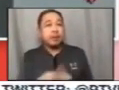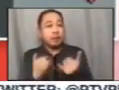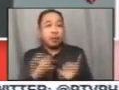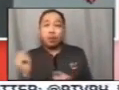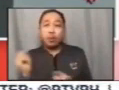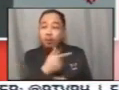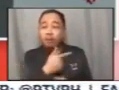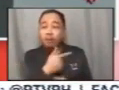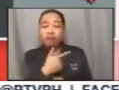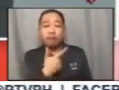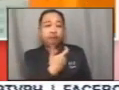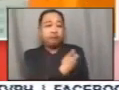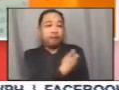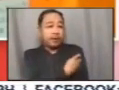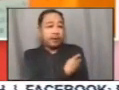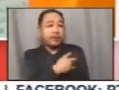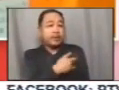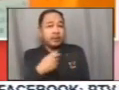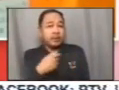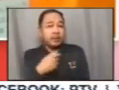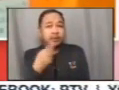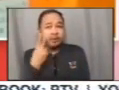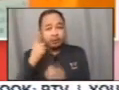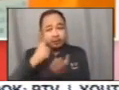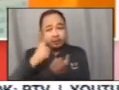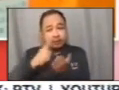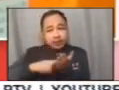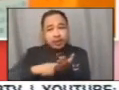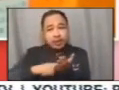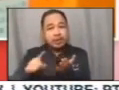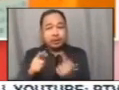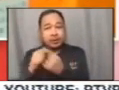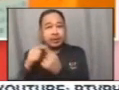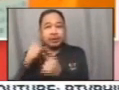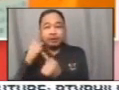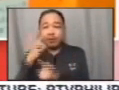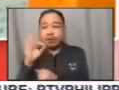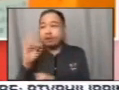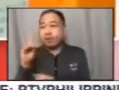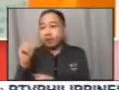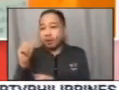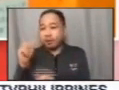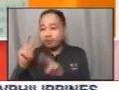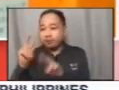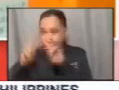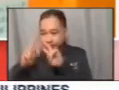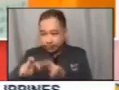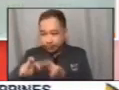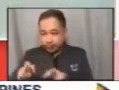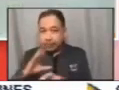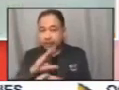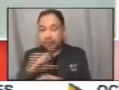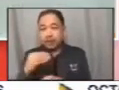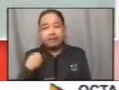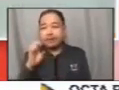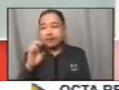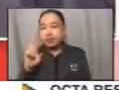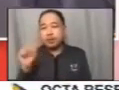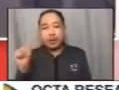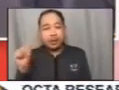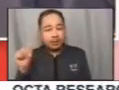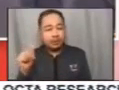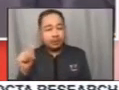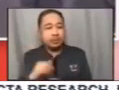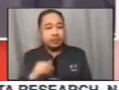doses, hindi ko pa alam kasi hindi ako kasama sa negotiation. Pero pagkaalam ko, meron ding COVAX facility na ang